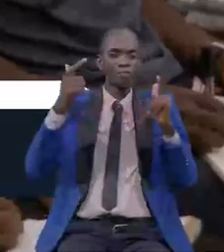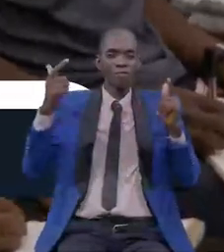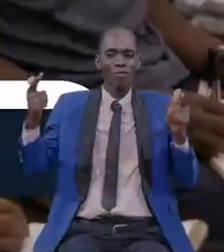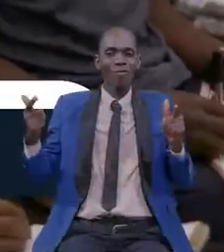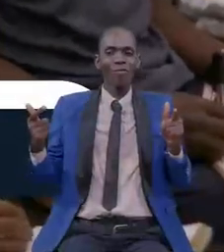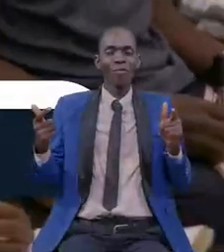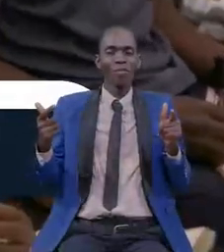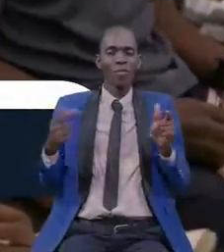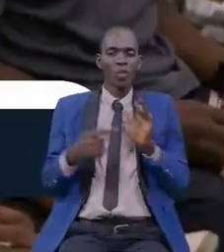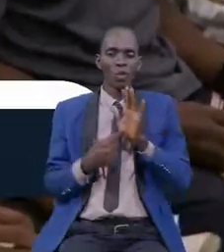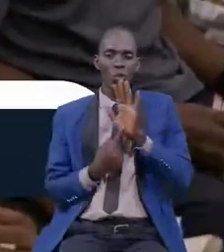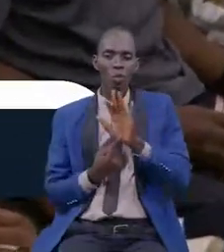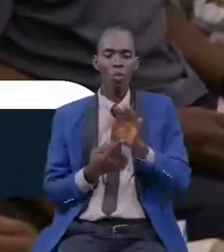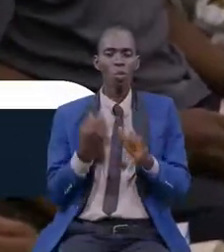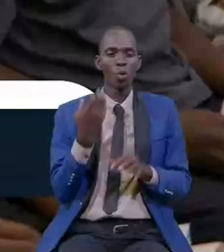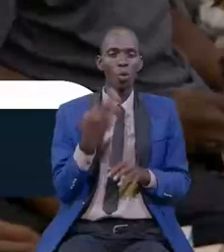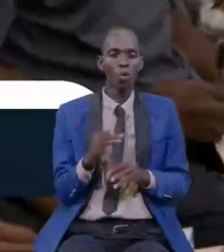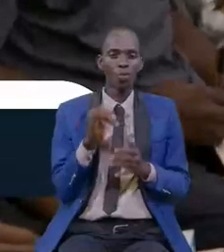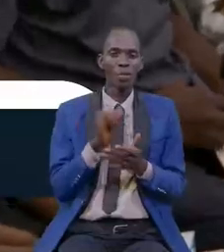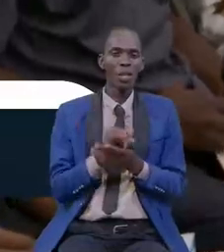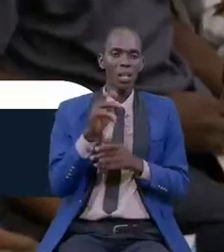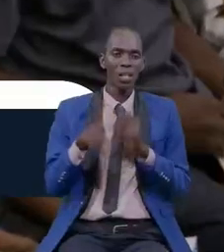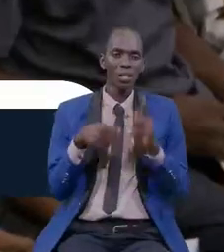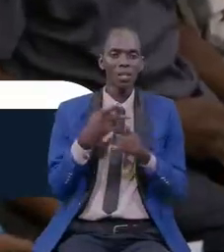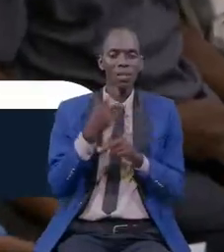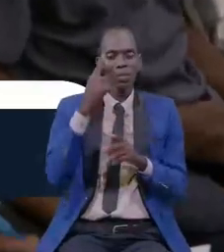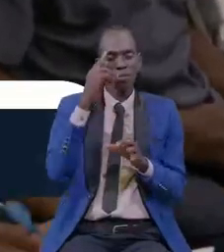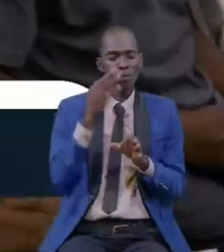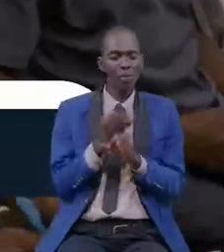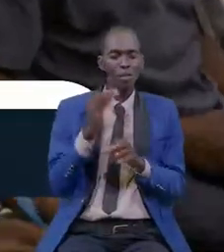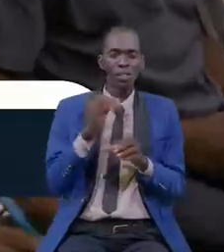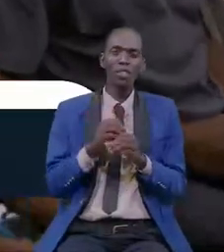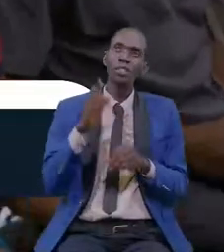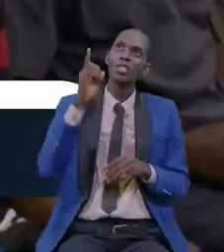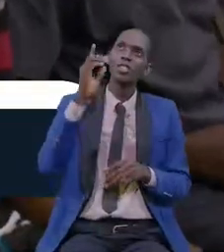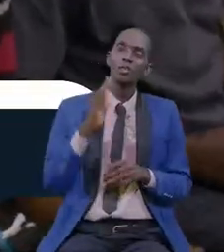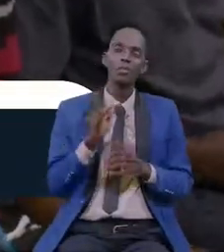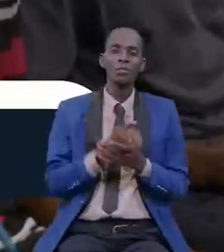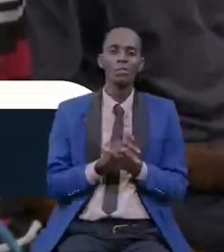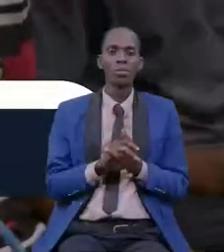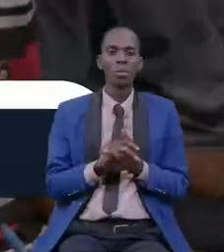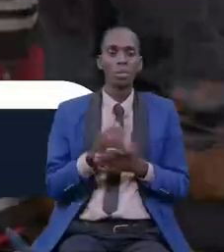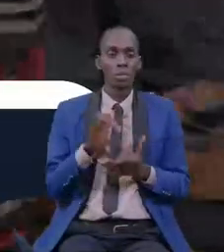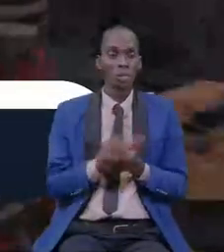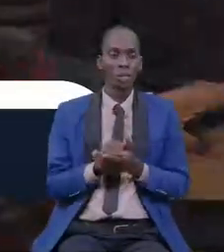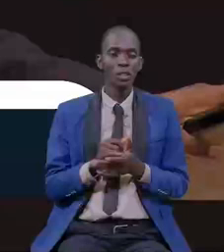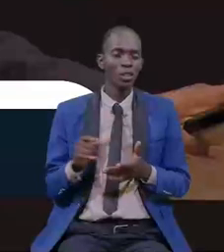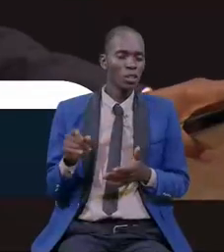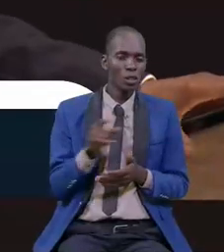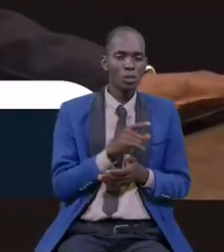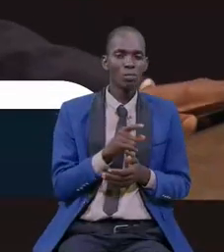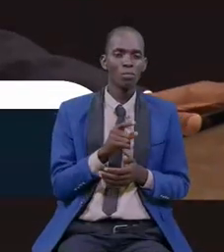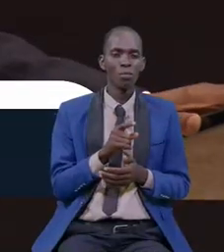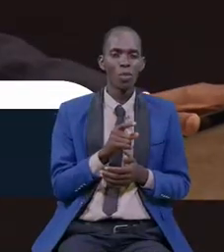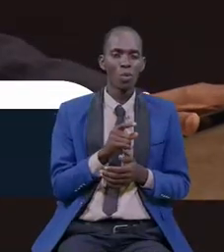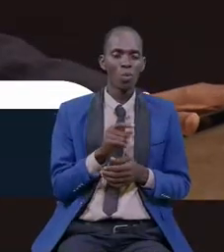l'expression de cette foi en Dieu qu'il a marché qu'il a uvré